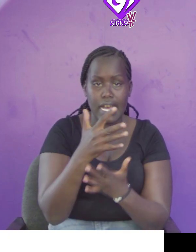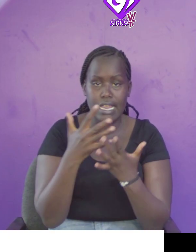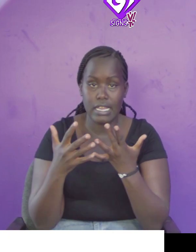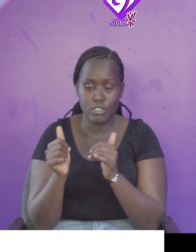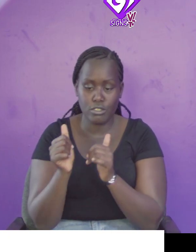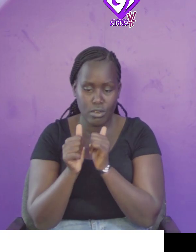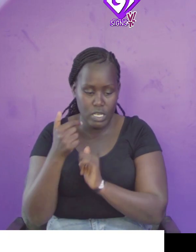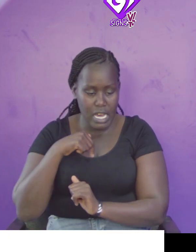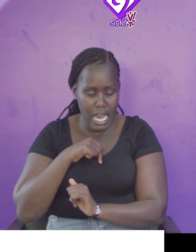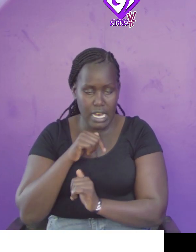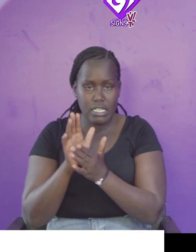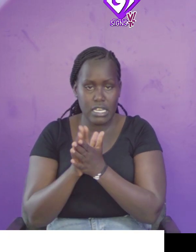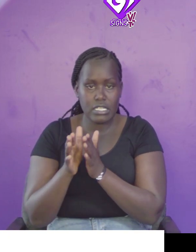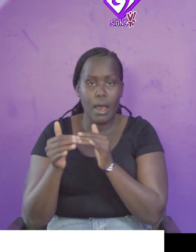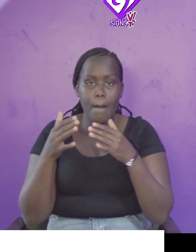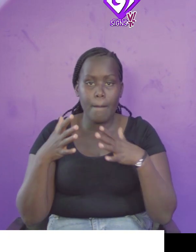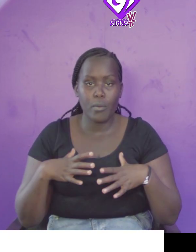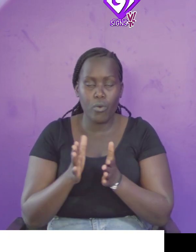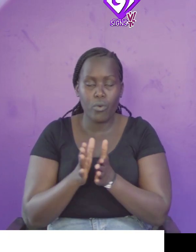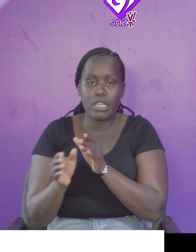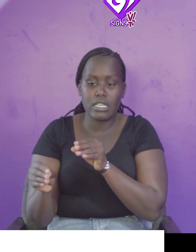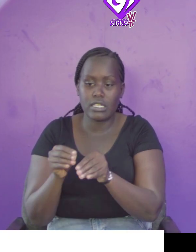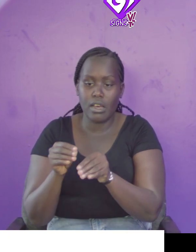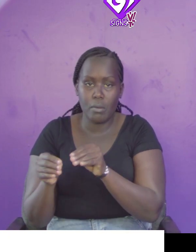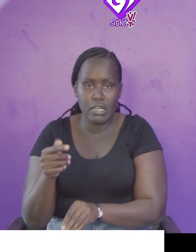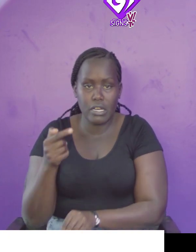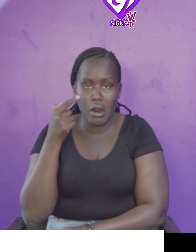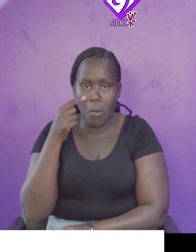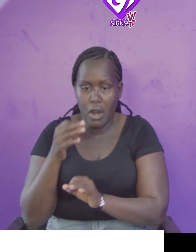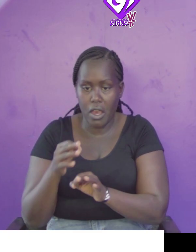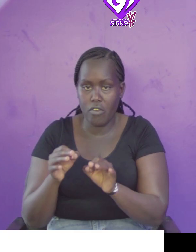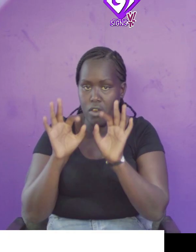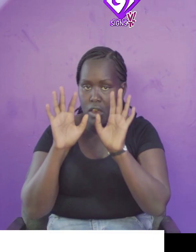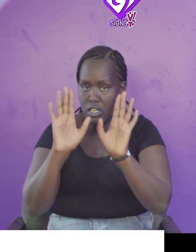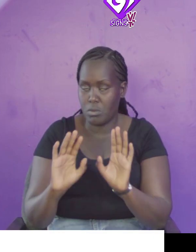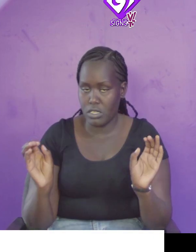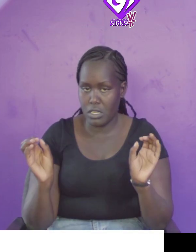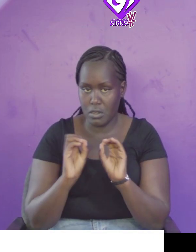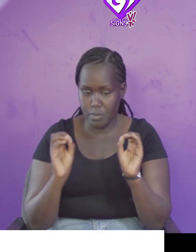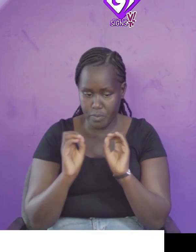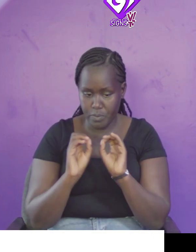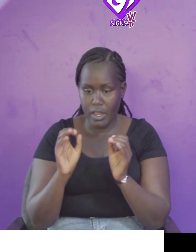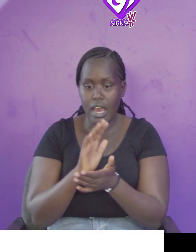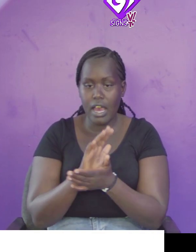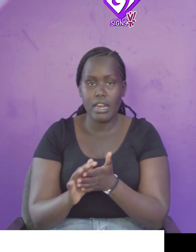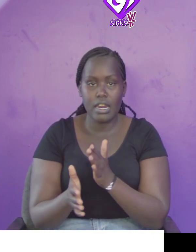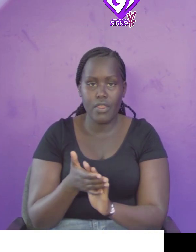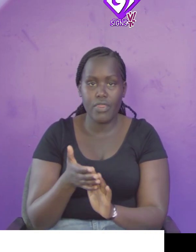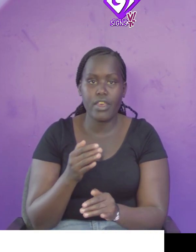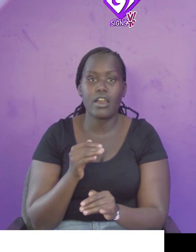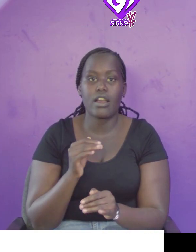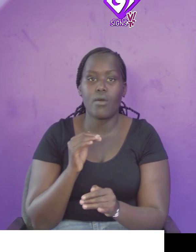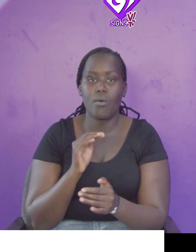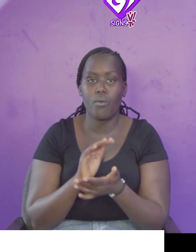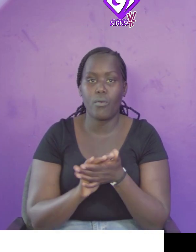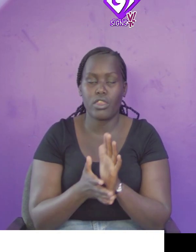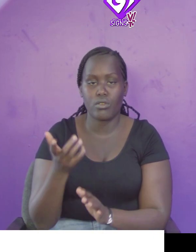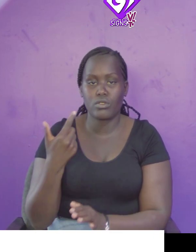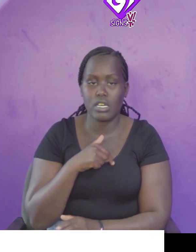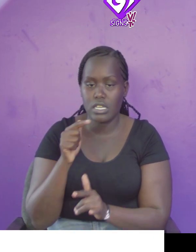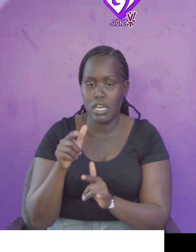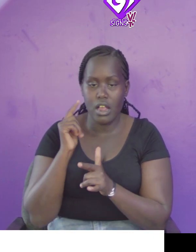sisi kama walemavu hatuoni kama inatufaa. Nothing without us. Tutakubaliana